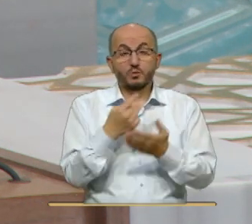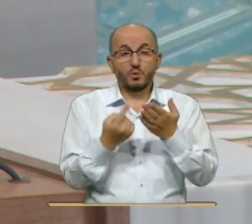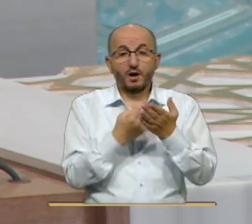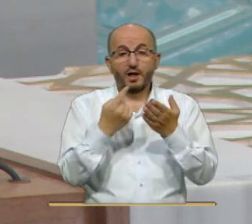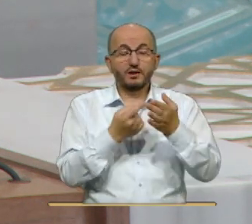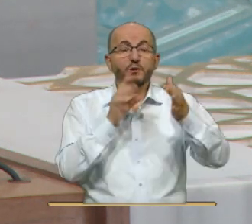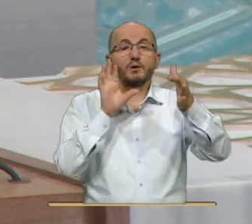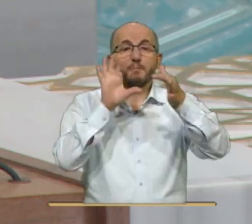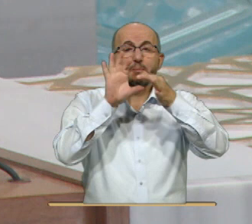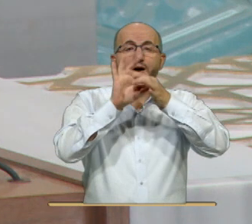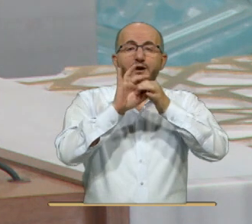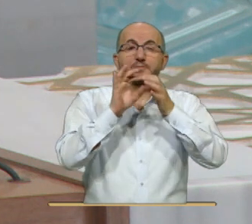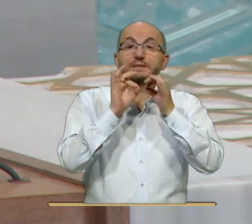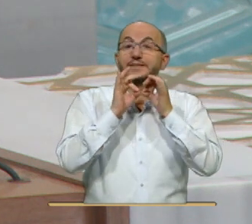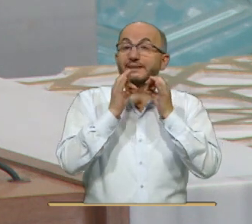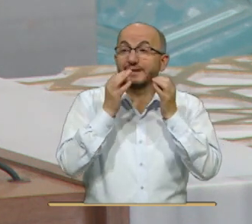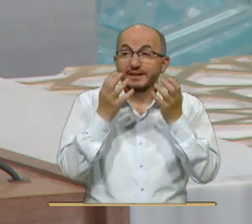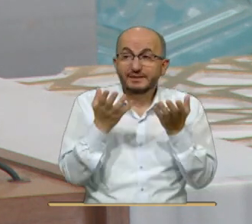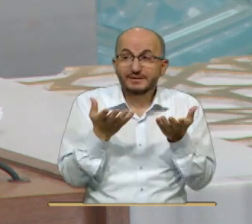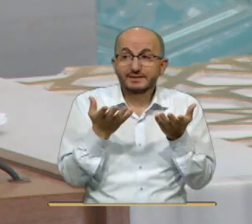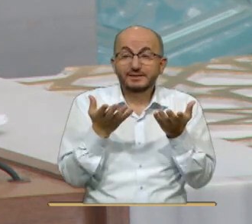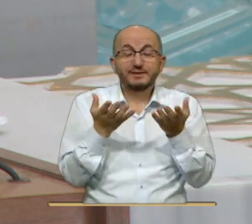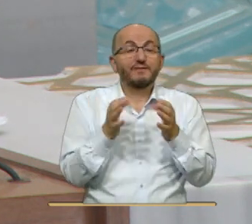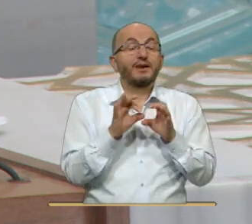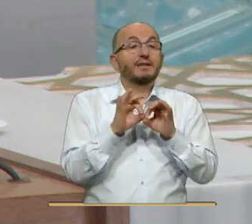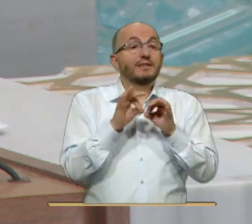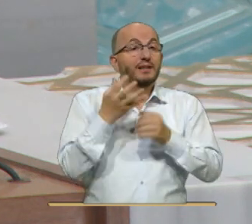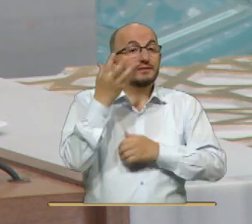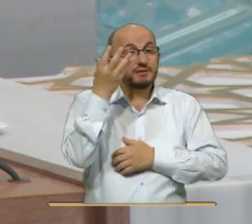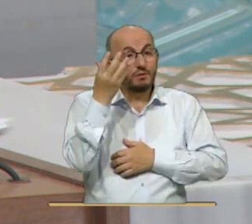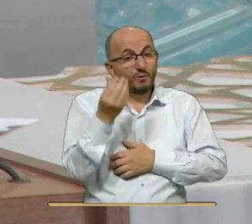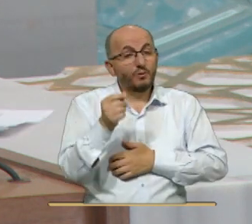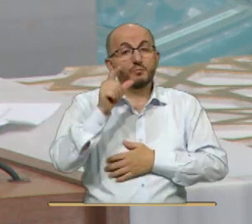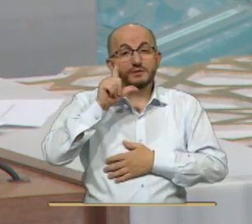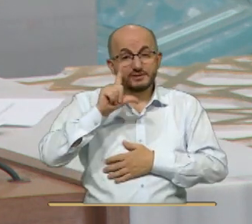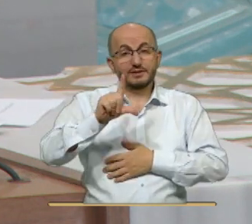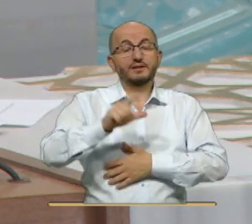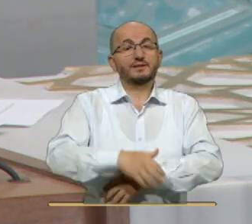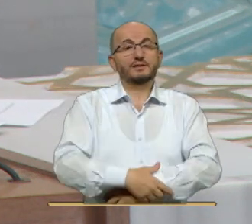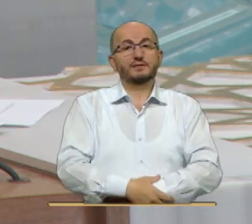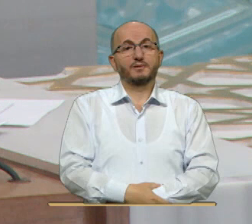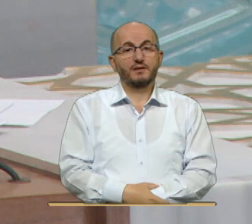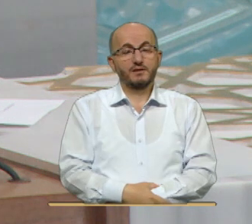olan ilişkimiz nedir ve nasıl olması gerekir?